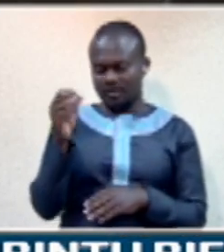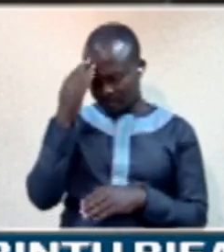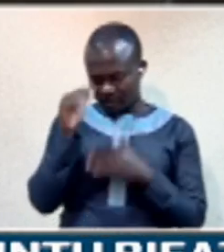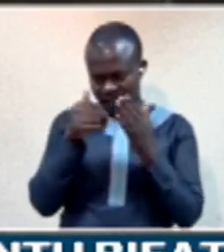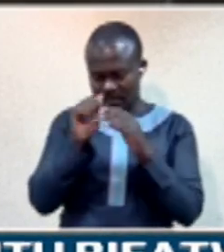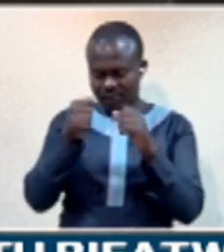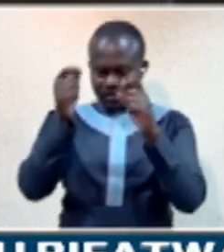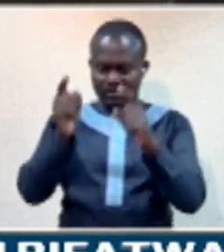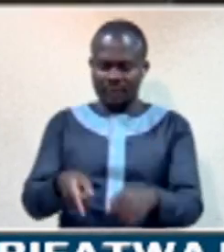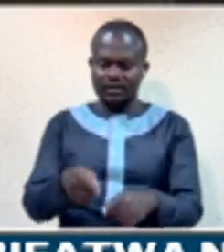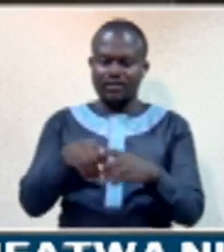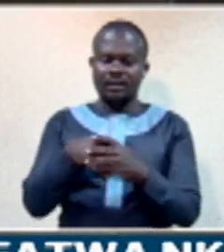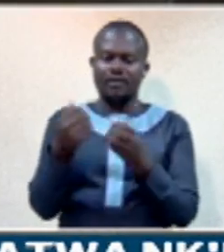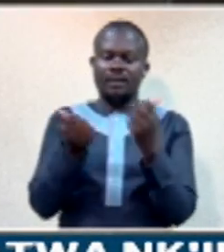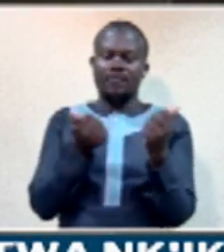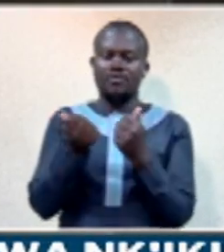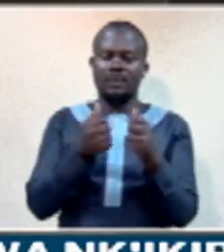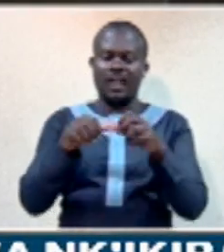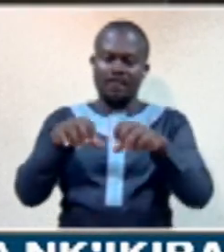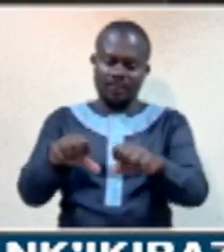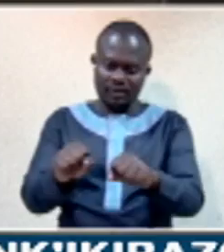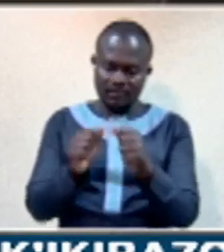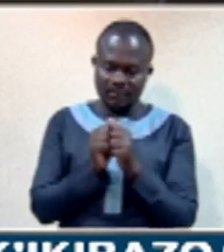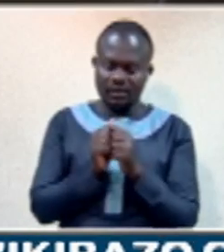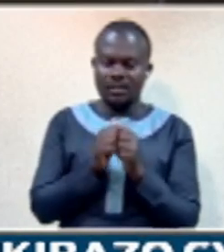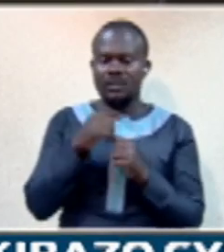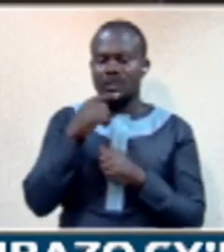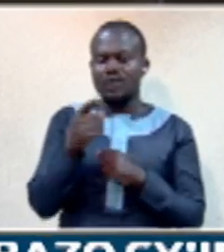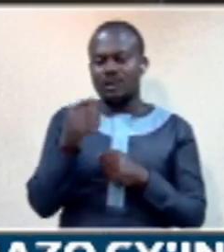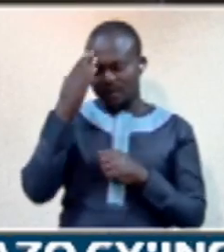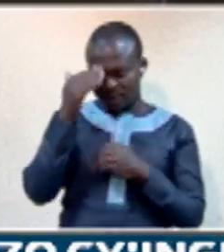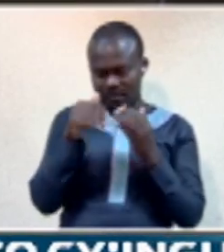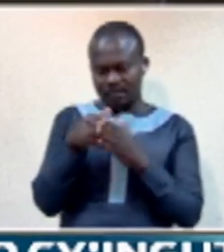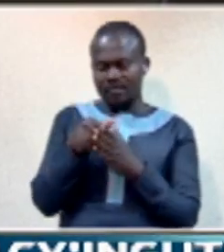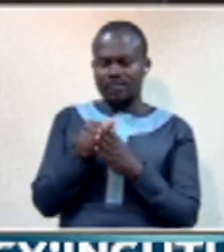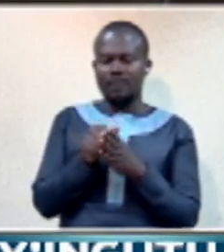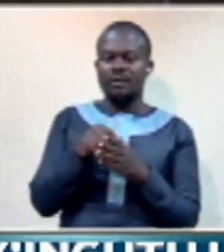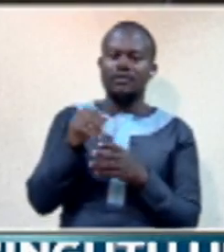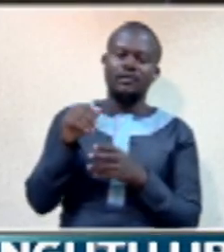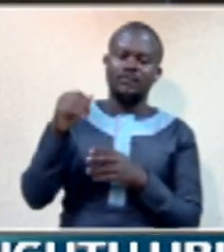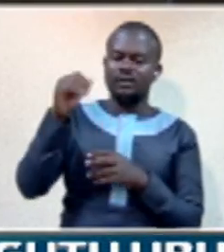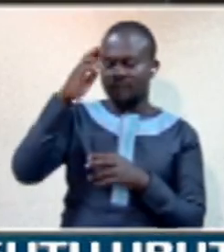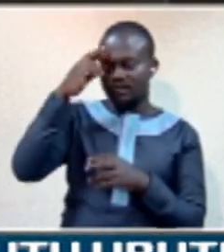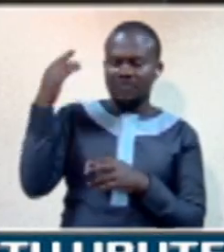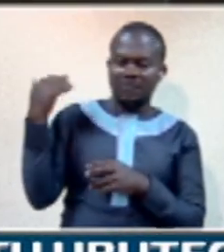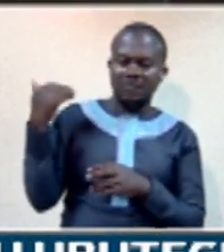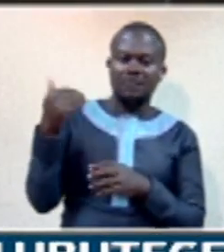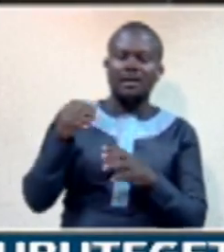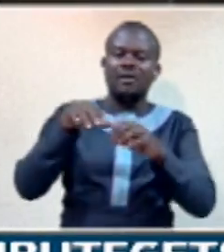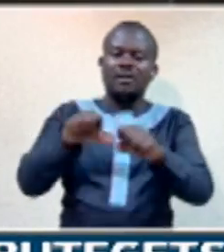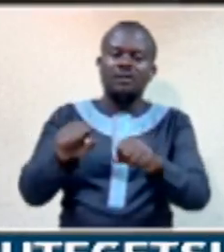ngere aho imodoka imfatira. So kubera no kuzunguruka nk'ejo bundi yari bari